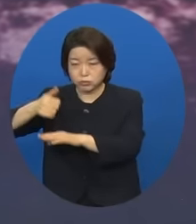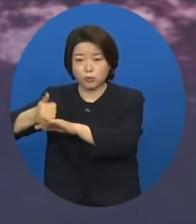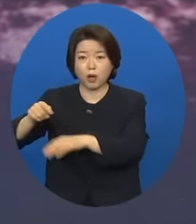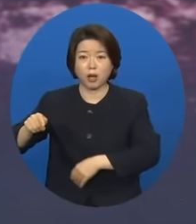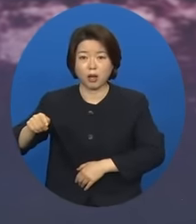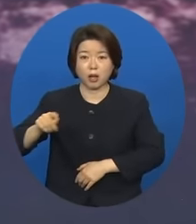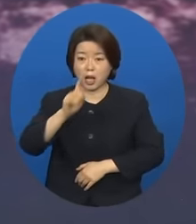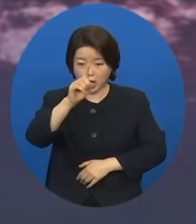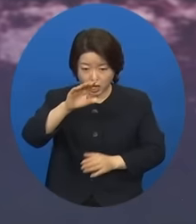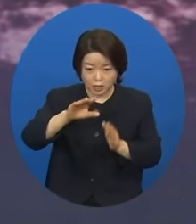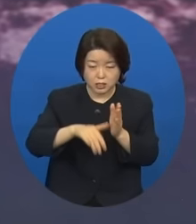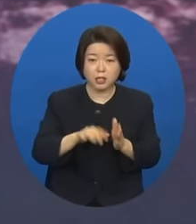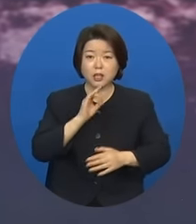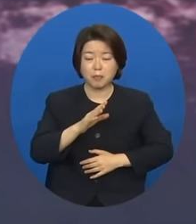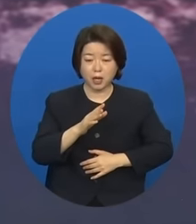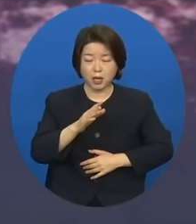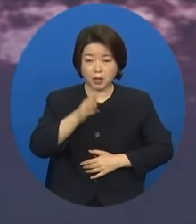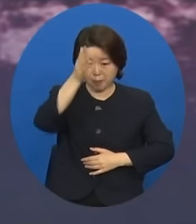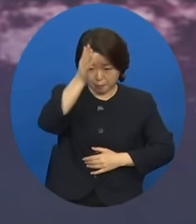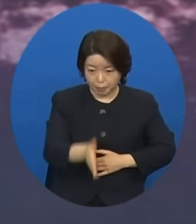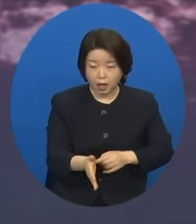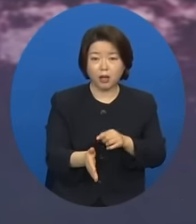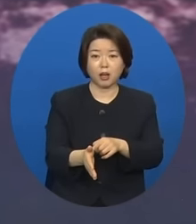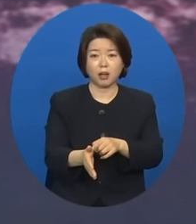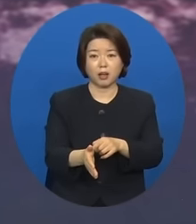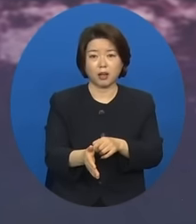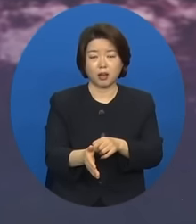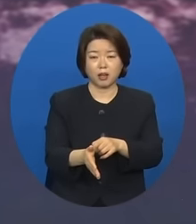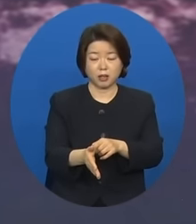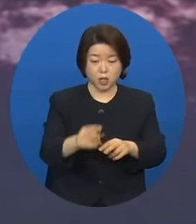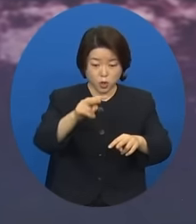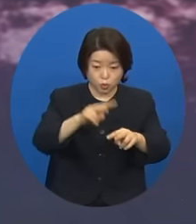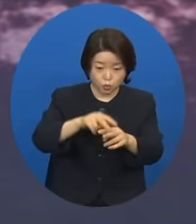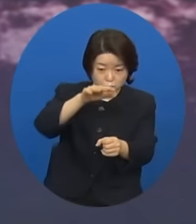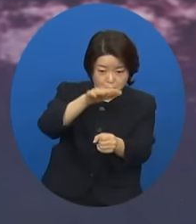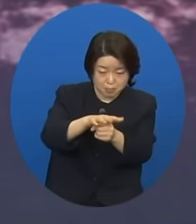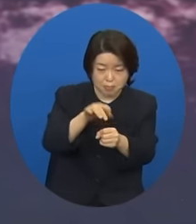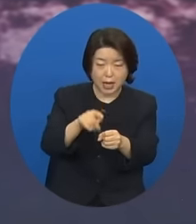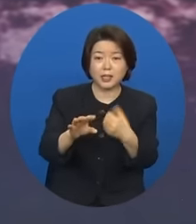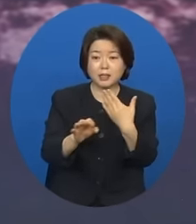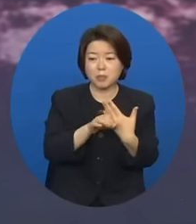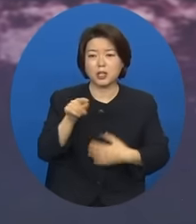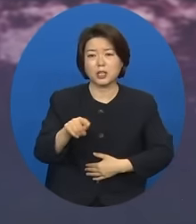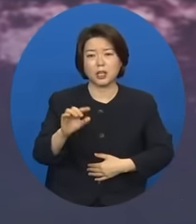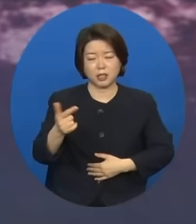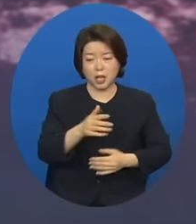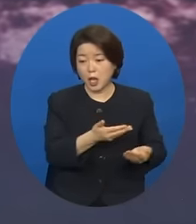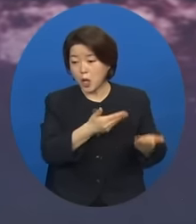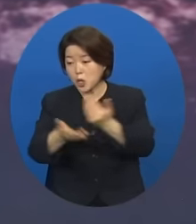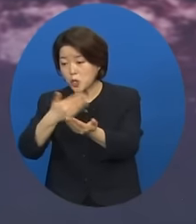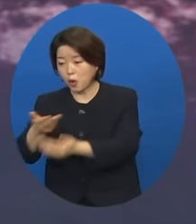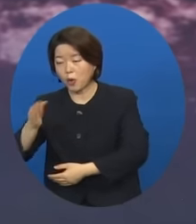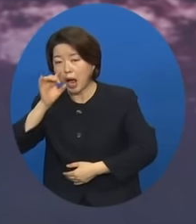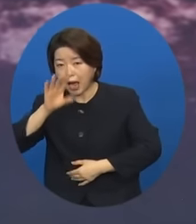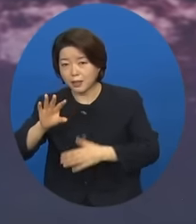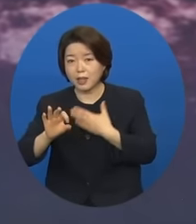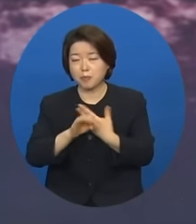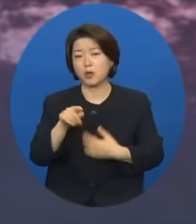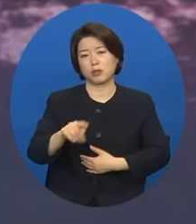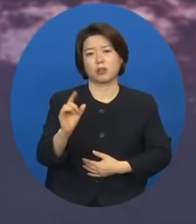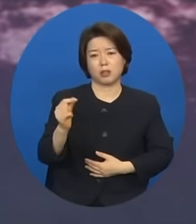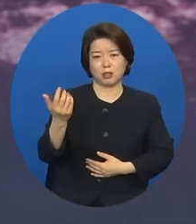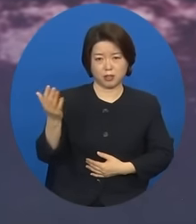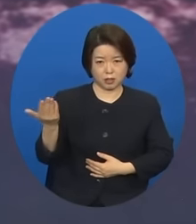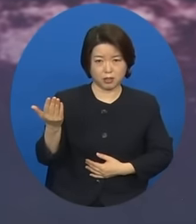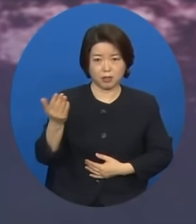수 있다고요 우물이 막혀버리면 수 있다고 이것이 지금 다음 세대 학교와 가정과 온갖 우리 세상